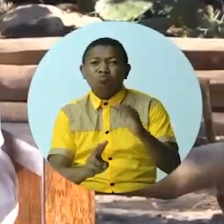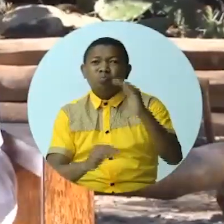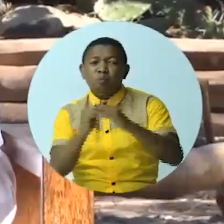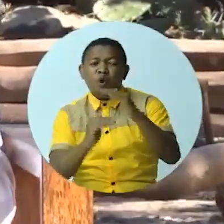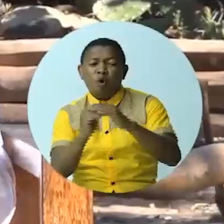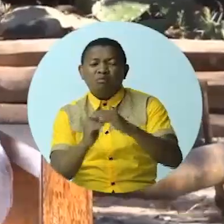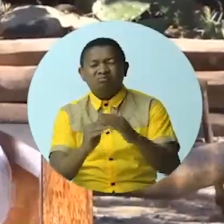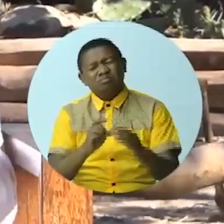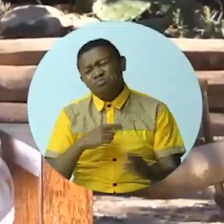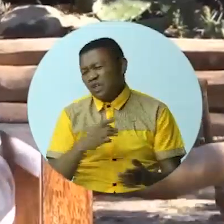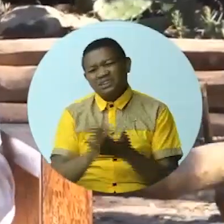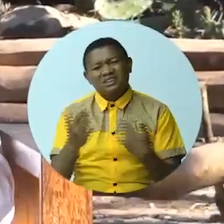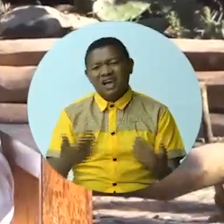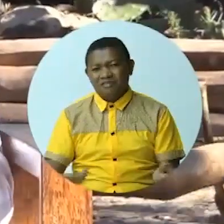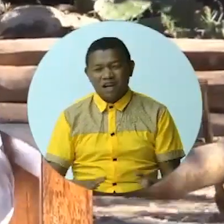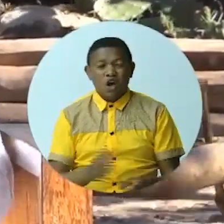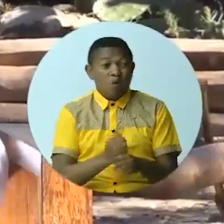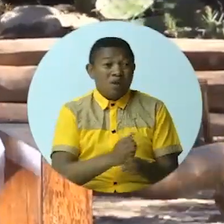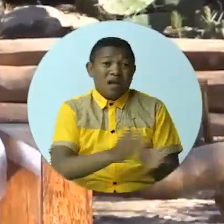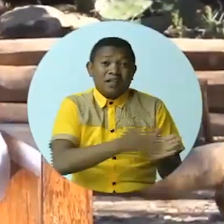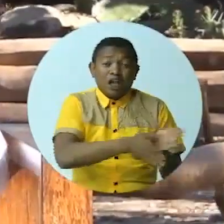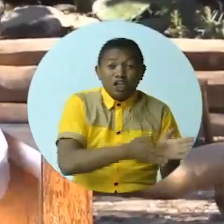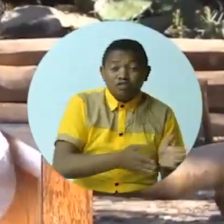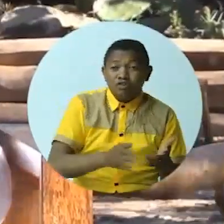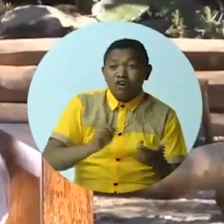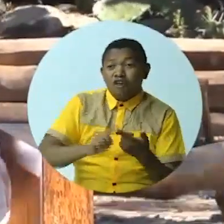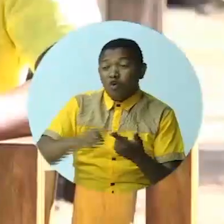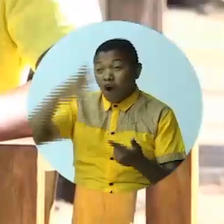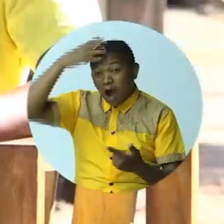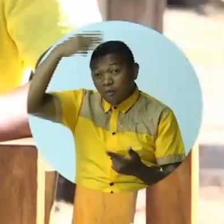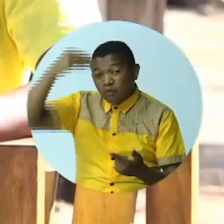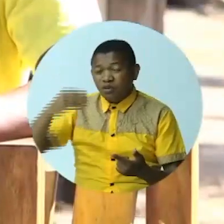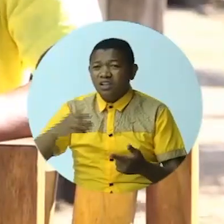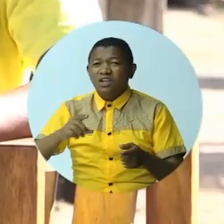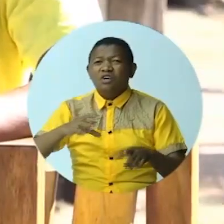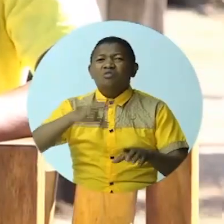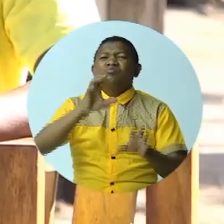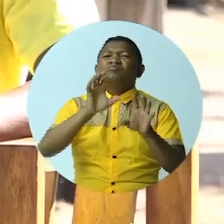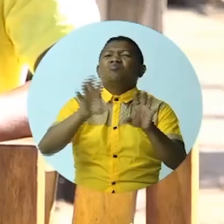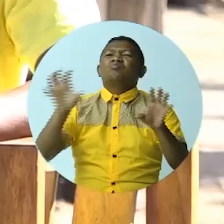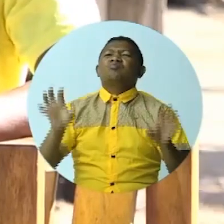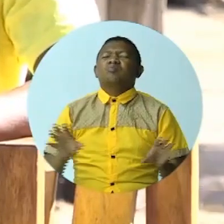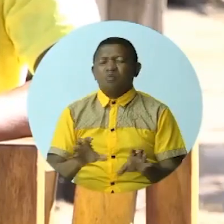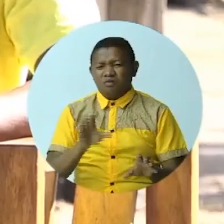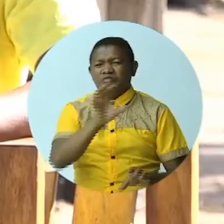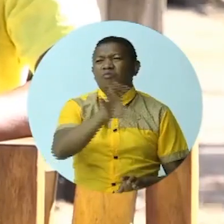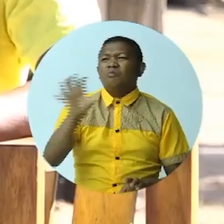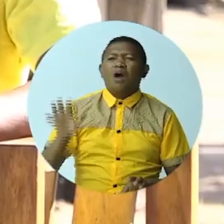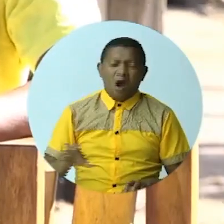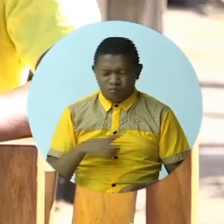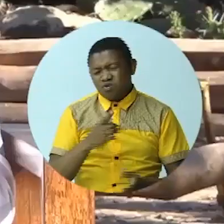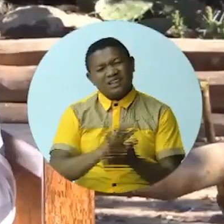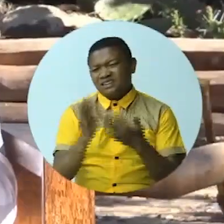faritra any Moromania zany any amin'ny faritra maromaro a zay mbola miady amin'izany valanaretina